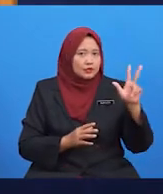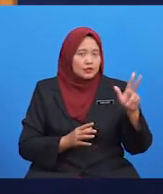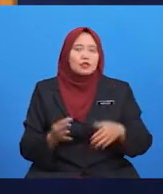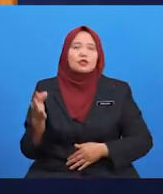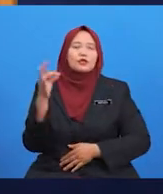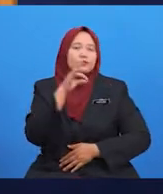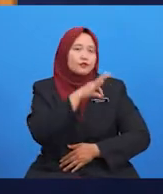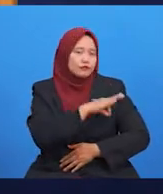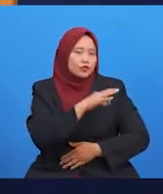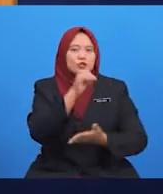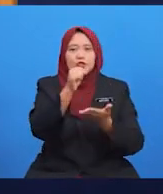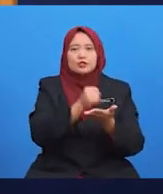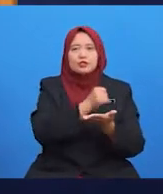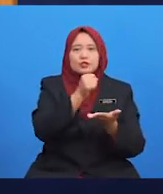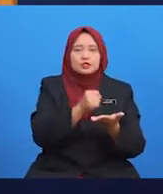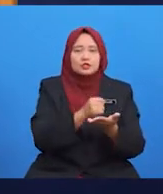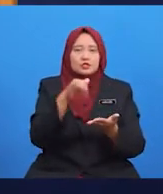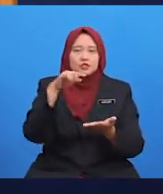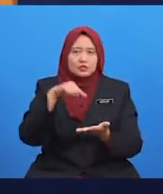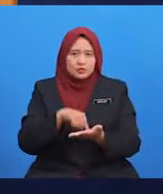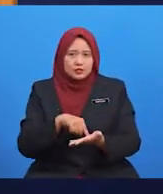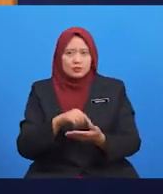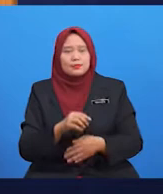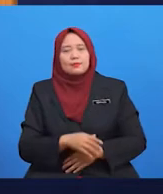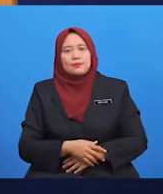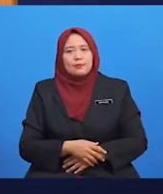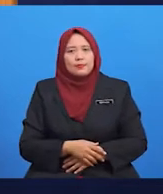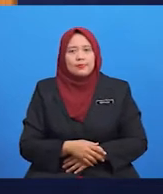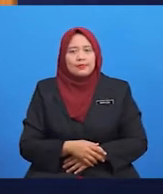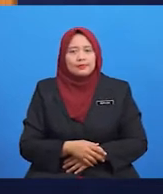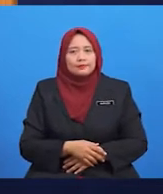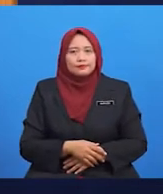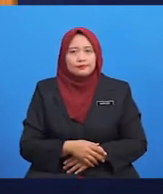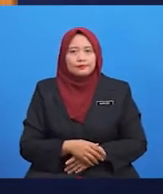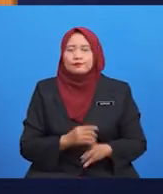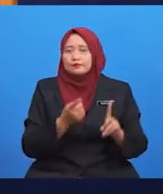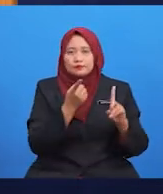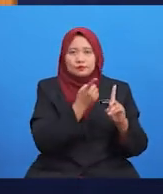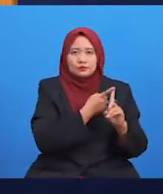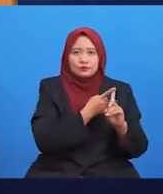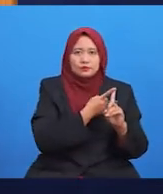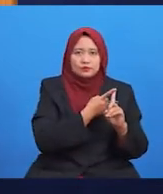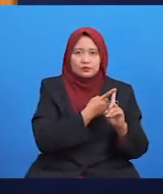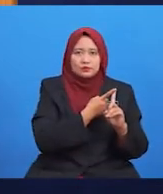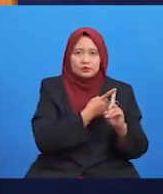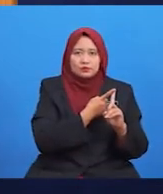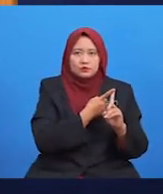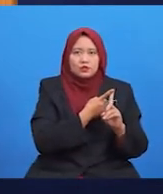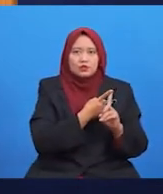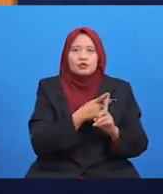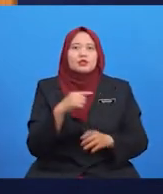yang boleh diambil daripada sajak ini. Antaranya ialah,